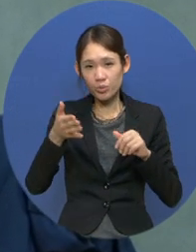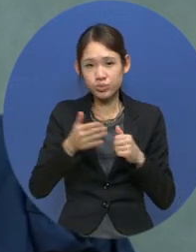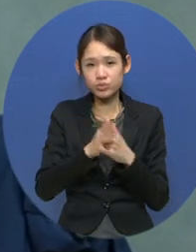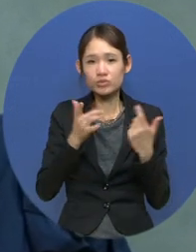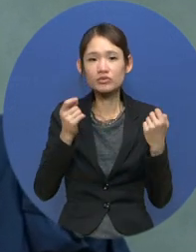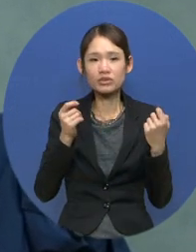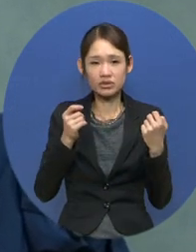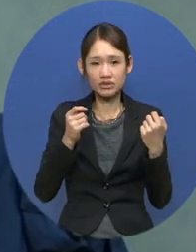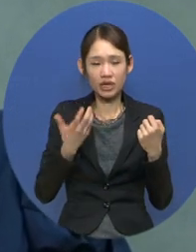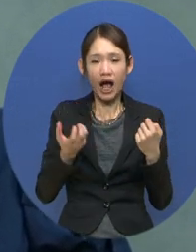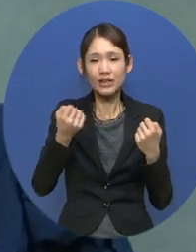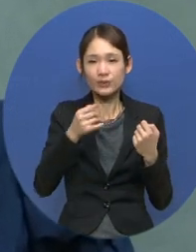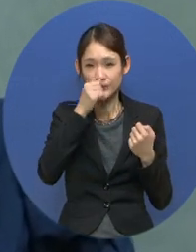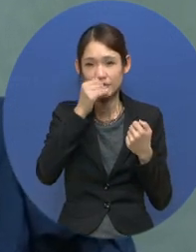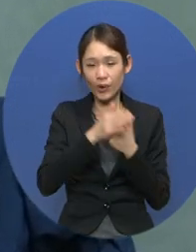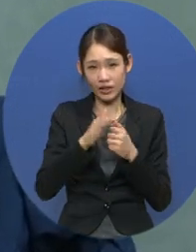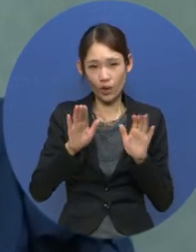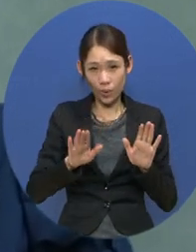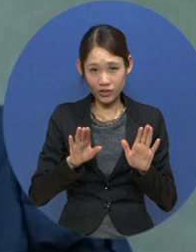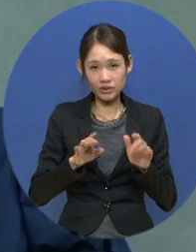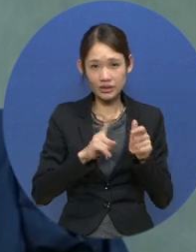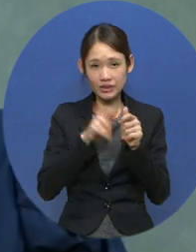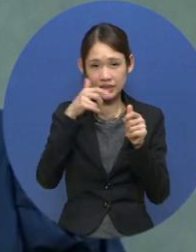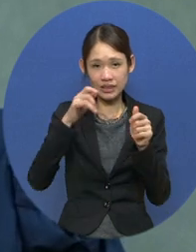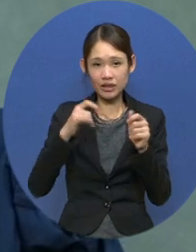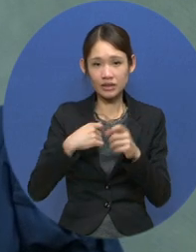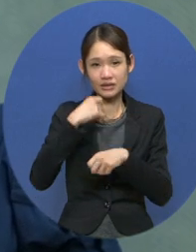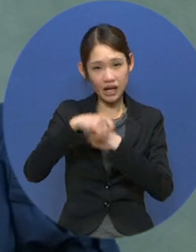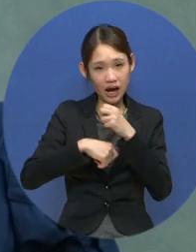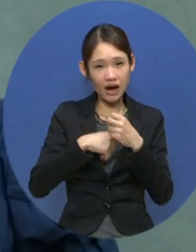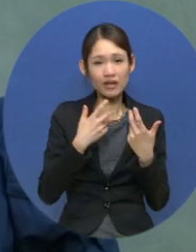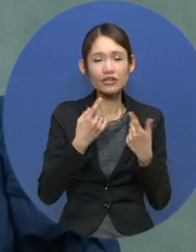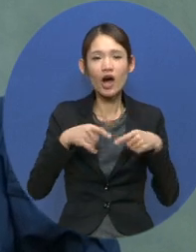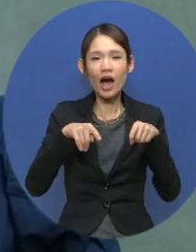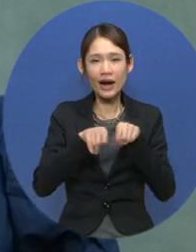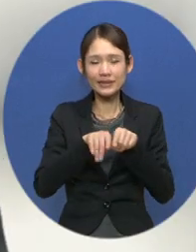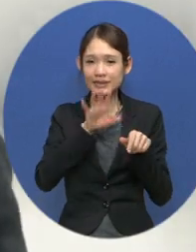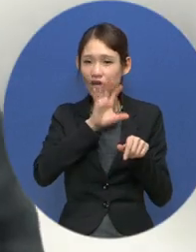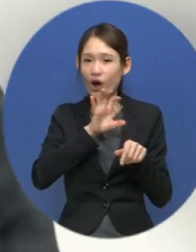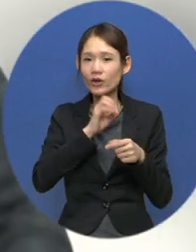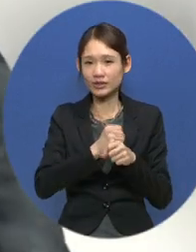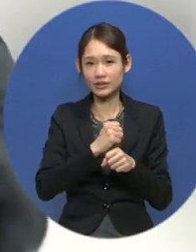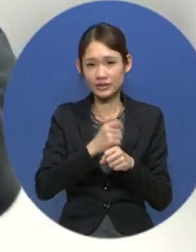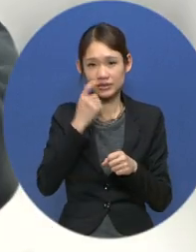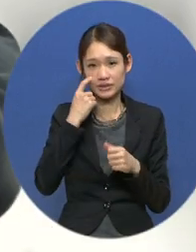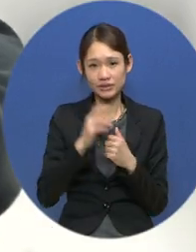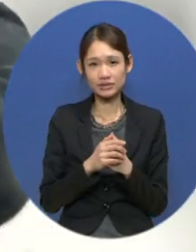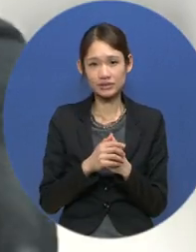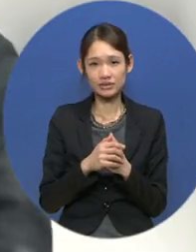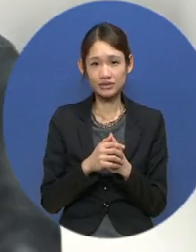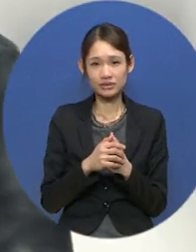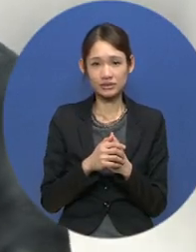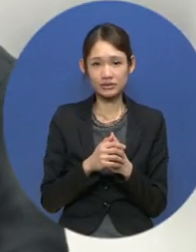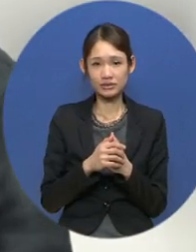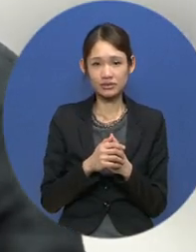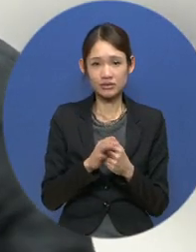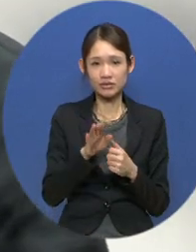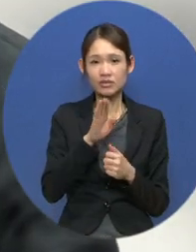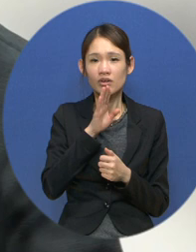가면 자유연기가 있어야 돼. 그러니까 오늘도 희강이도 자유연기를 한번 선생님이랑 같이 연습을 해보고. 너 정말 요즘 애들아?